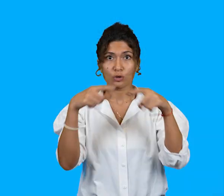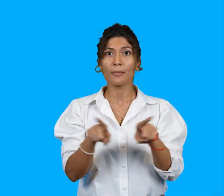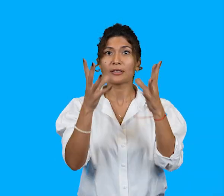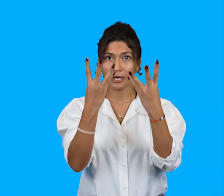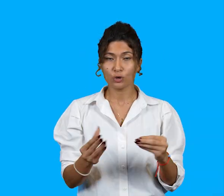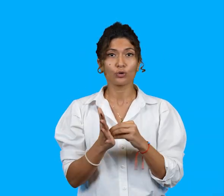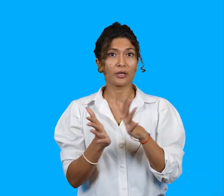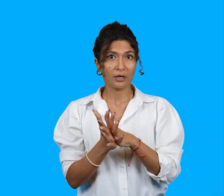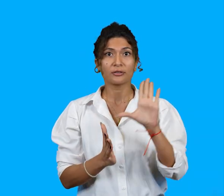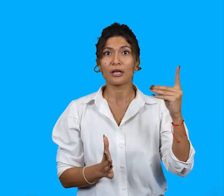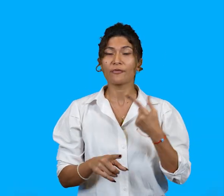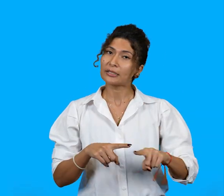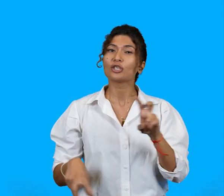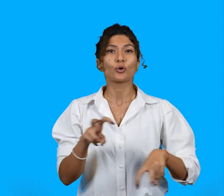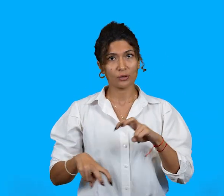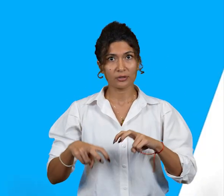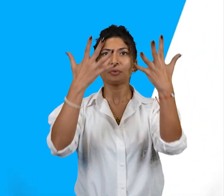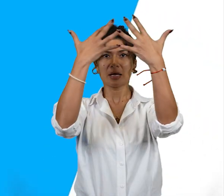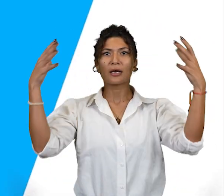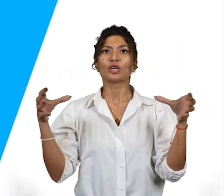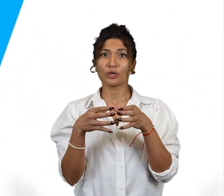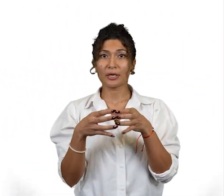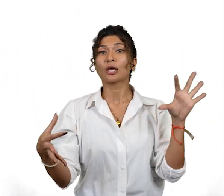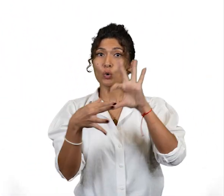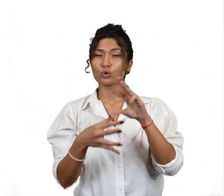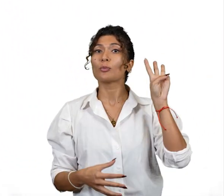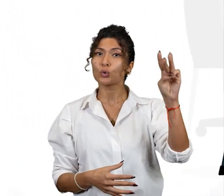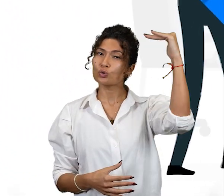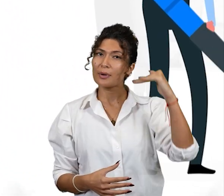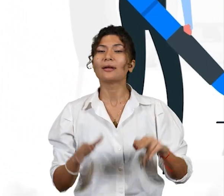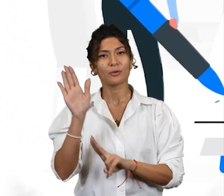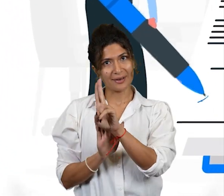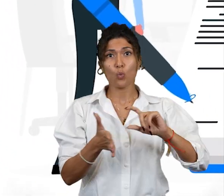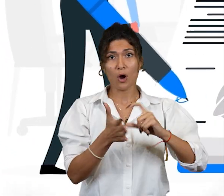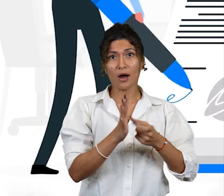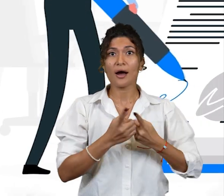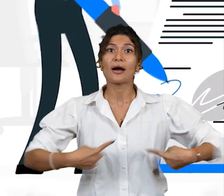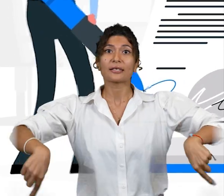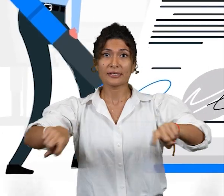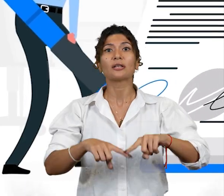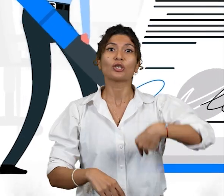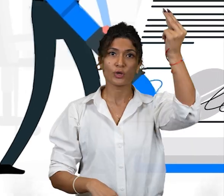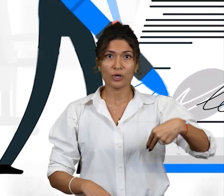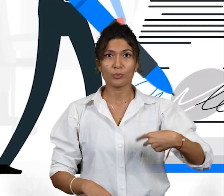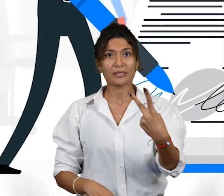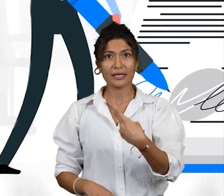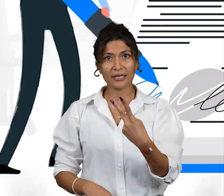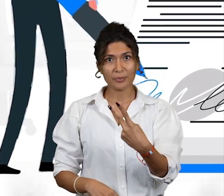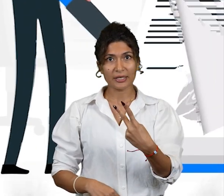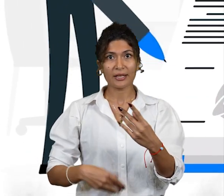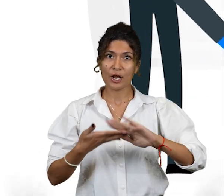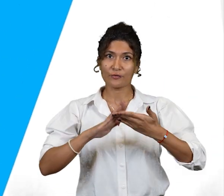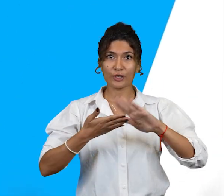yoxlanılır. Şəbəkəyə qoşulma 3 mərhələdən ibarətdir və müəssisə ilə bağlanılan 2 tərəfli müqaviləyə əsasən həyata